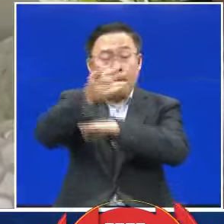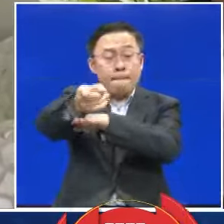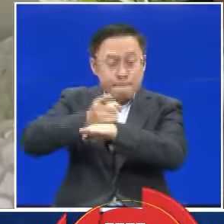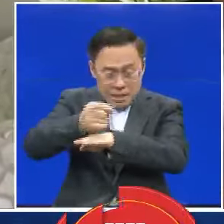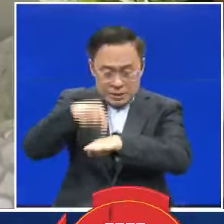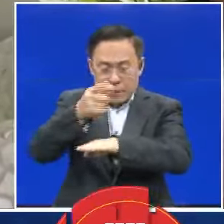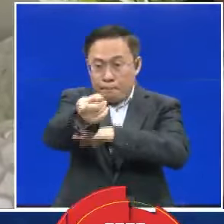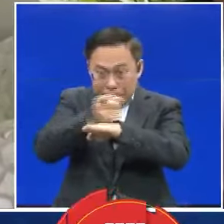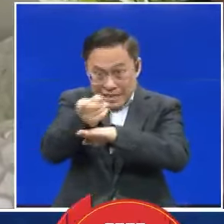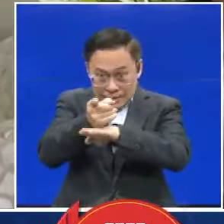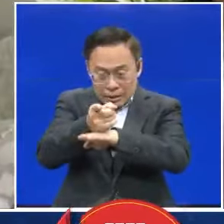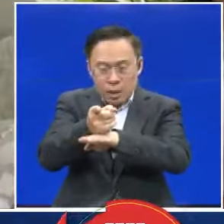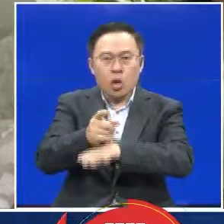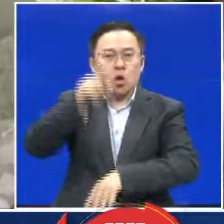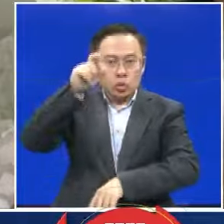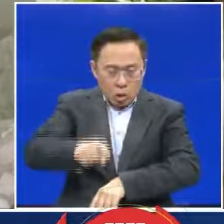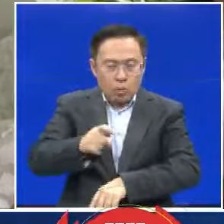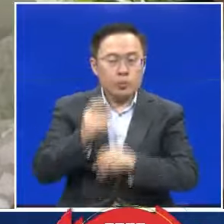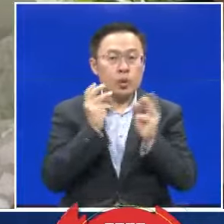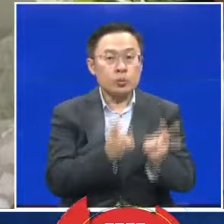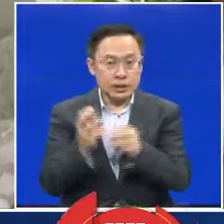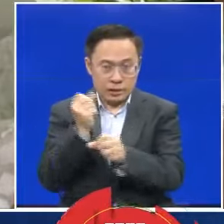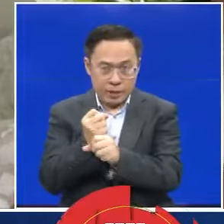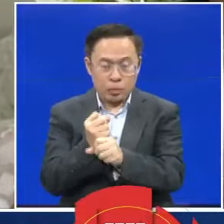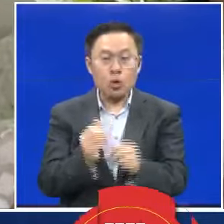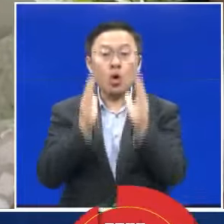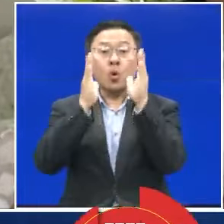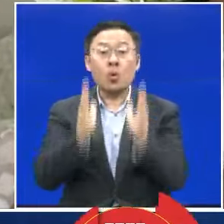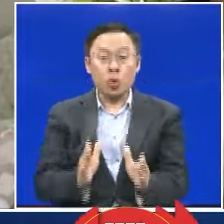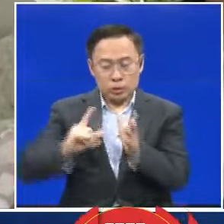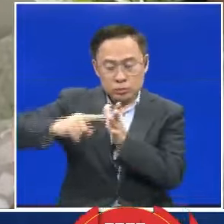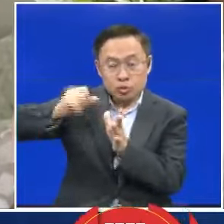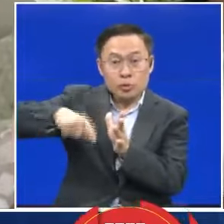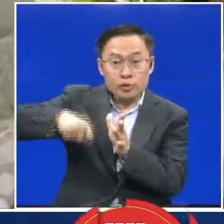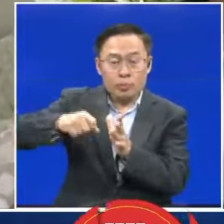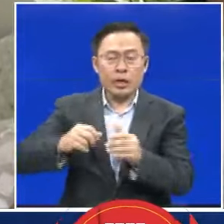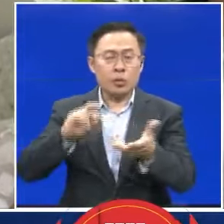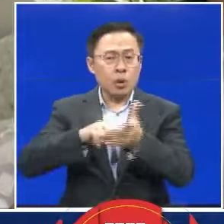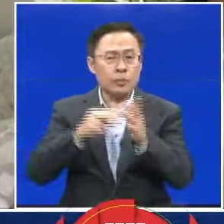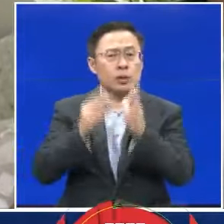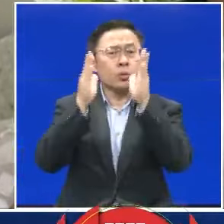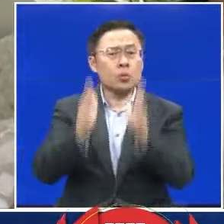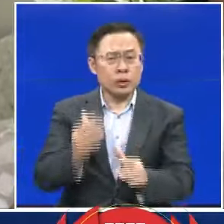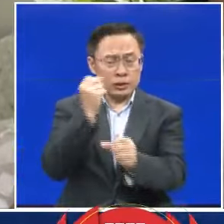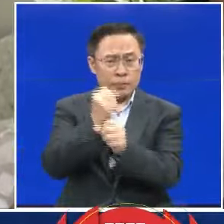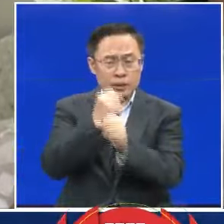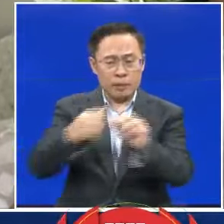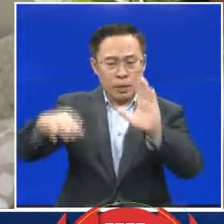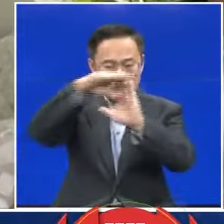ไว้อยู่แล้วเพราะฉะนั้นกองทัพเรือต้องอธิบายให้ได้ว่ามันมาจากเหตุปัจจัยอะไรทำให้คนเนี่ยไม่ได้ทำตามขั้นต